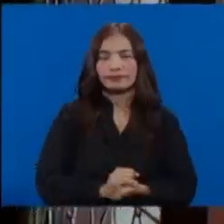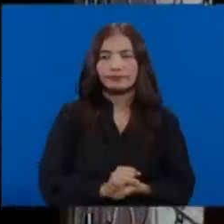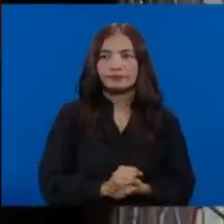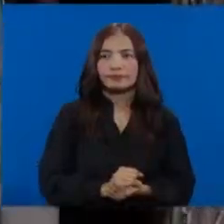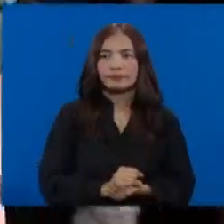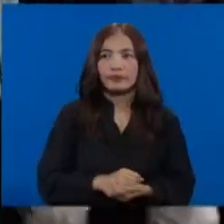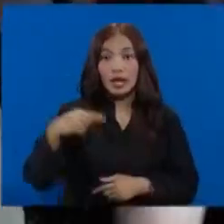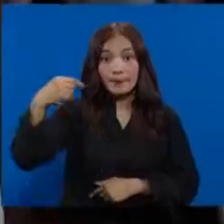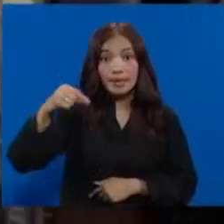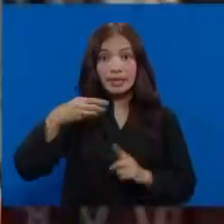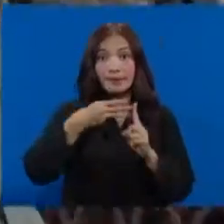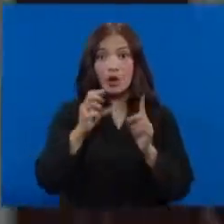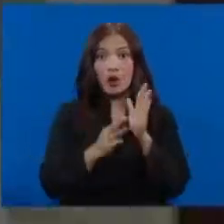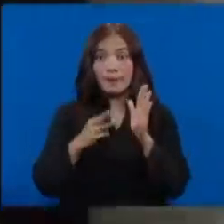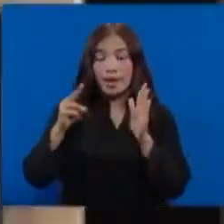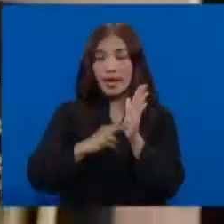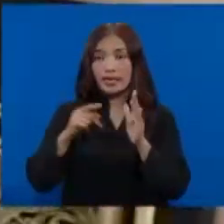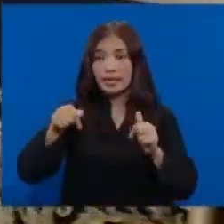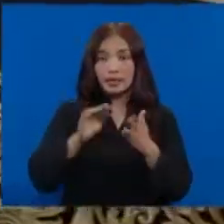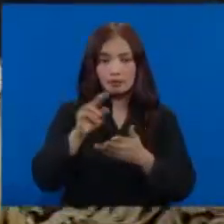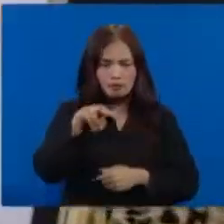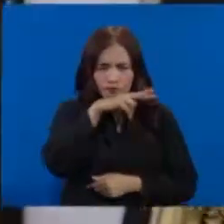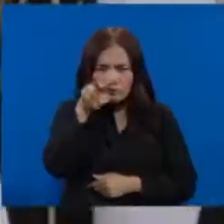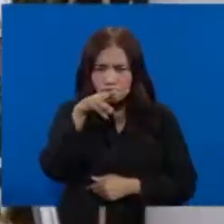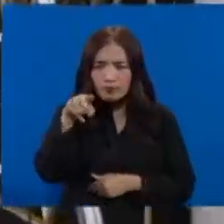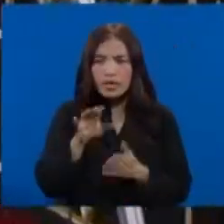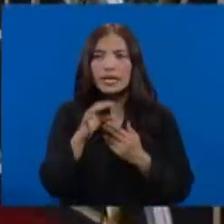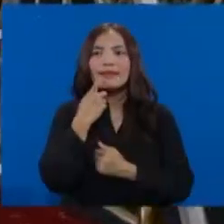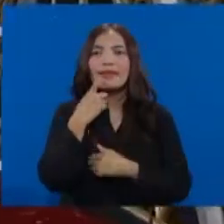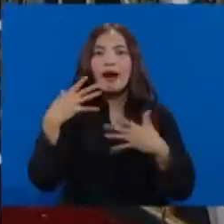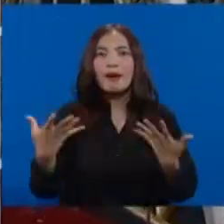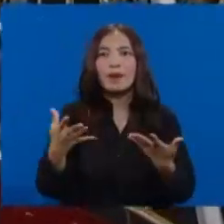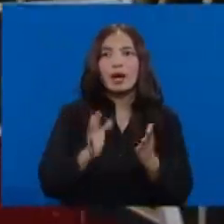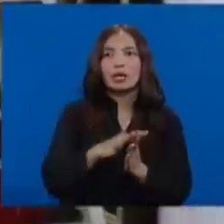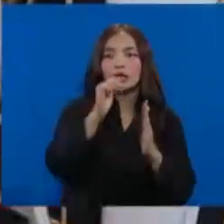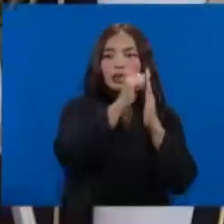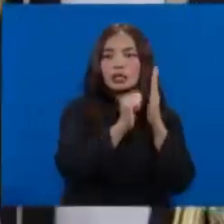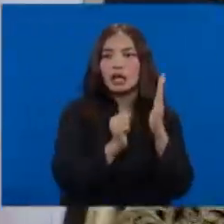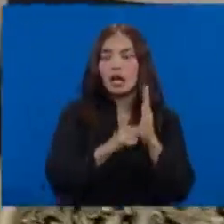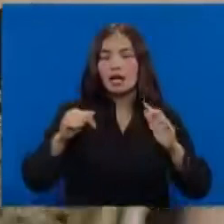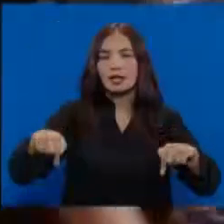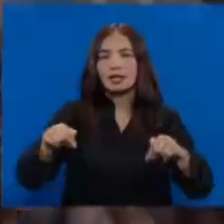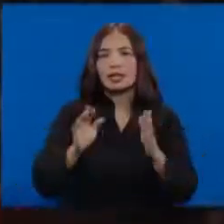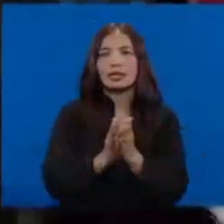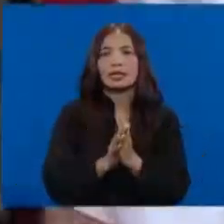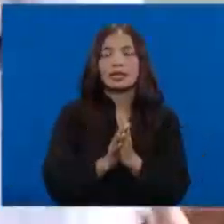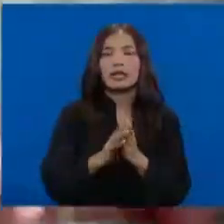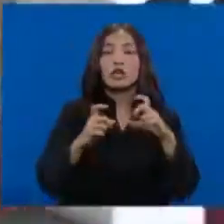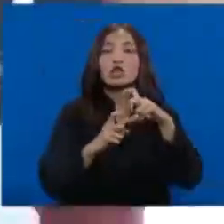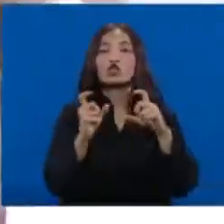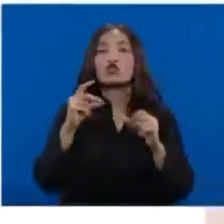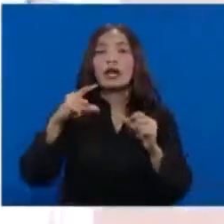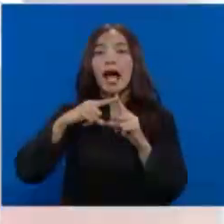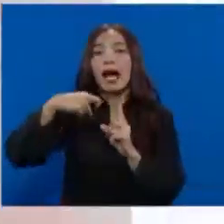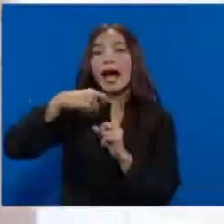Sementara itu, Menteri BUMN Erick Thohir yang juga mengecek persiapan ngunduh mantu dan tasyakuran di Surakarta, Solo mengungkapkan persiapan